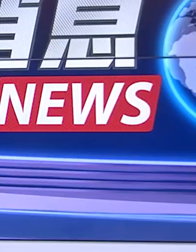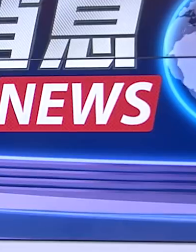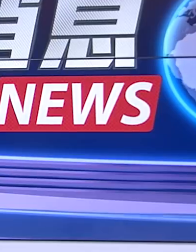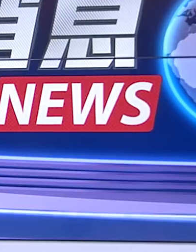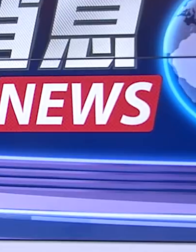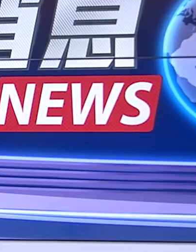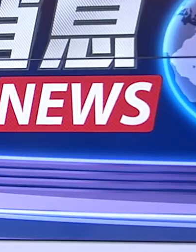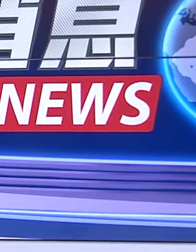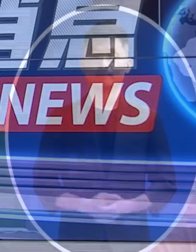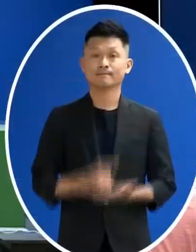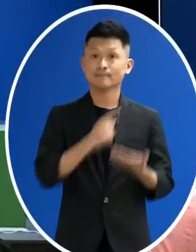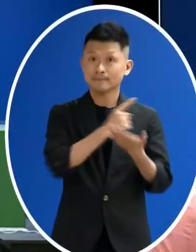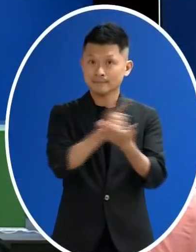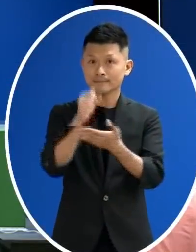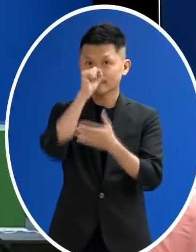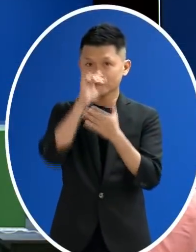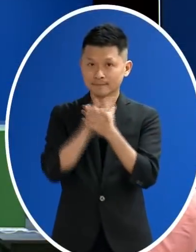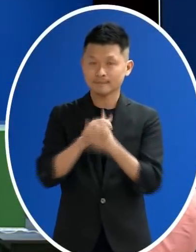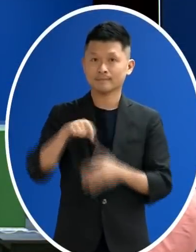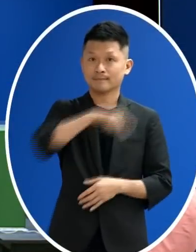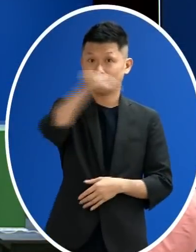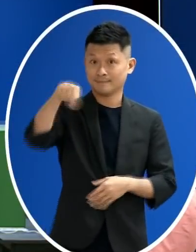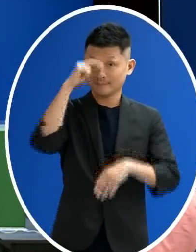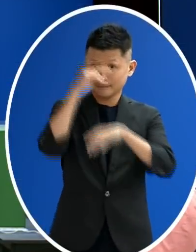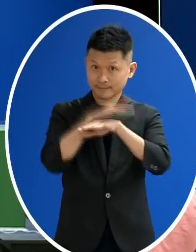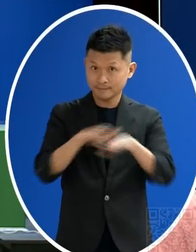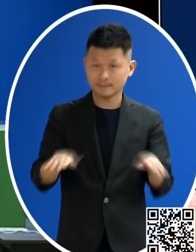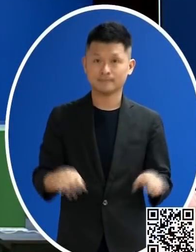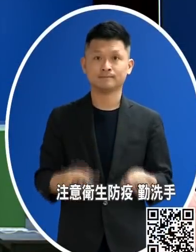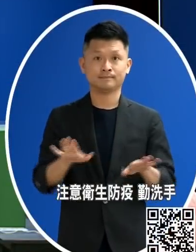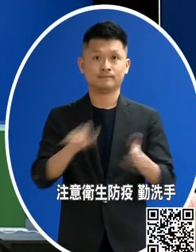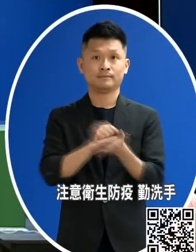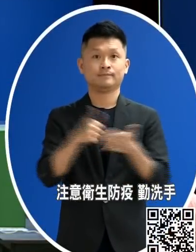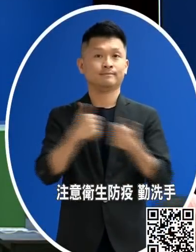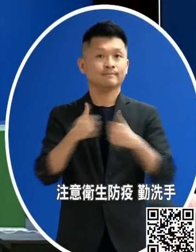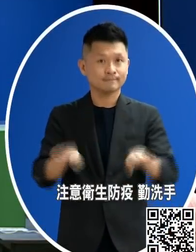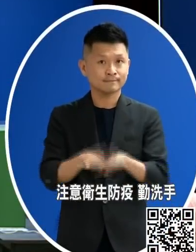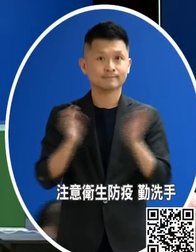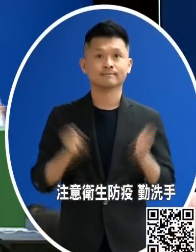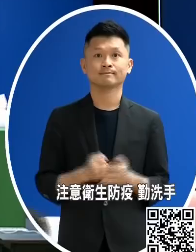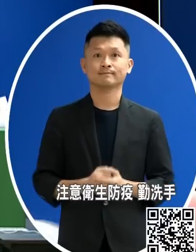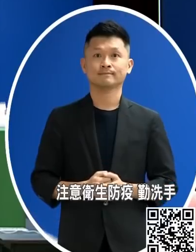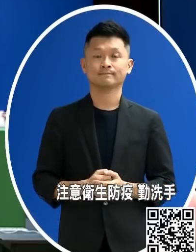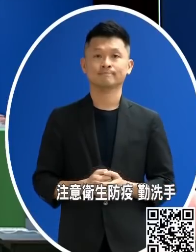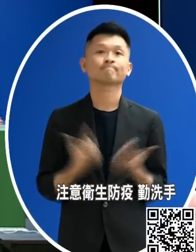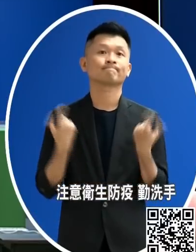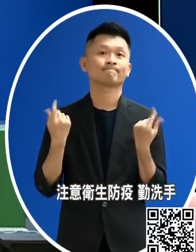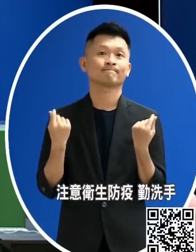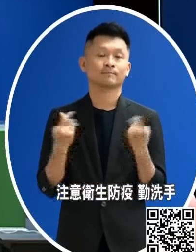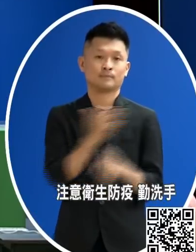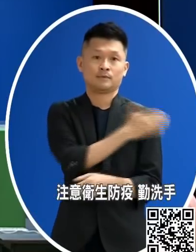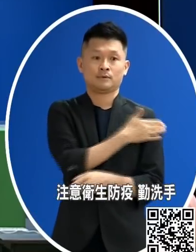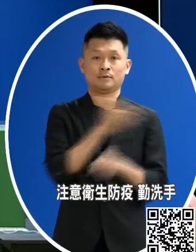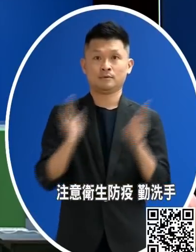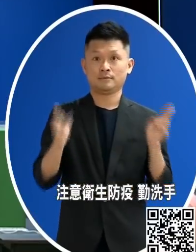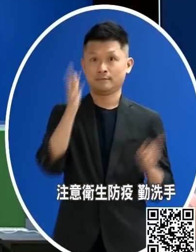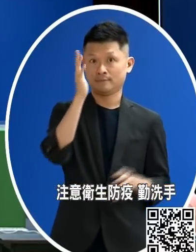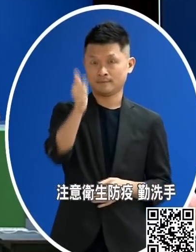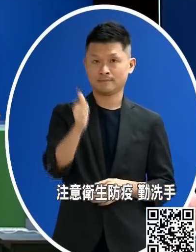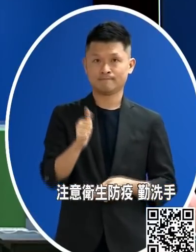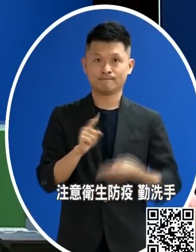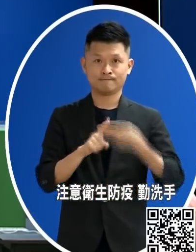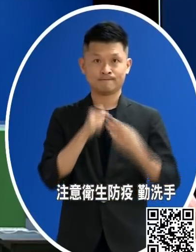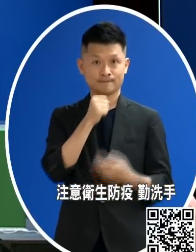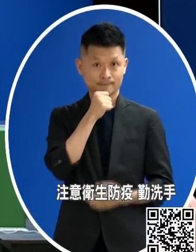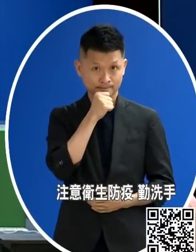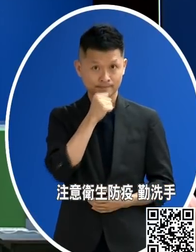记者会。 各位好朋友们大家午安，好，我们就开始今天的记者会。那今天还是由我们陈指挥官来亲